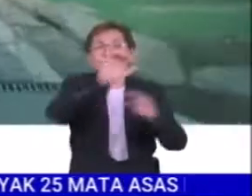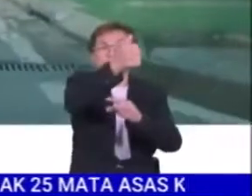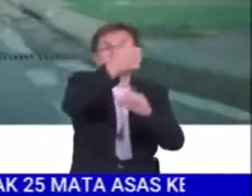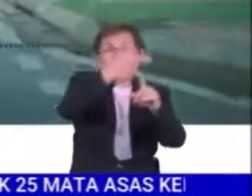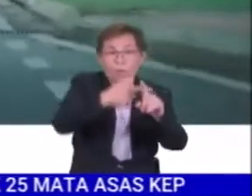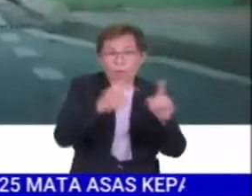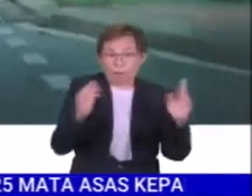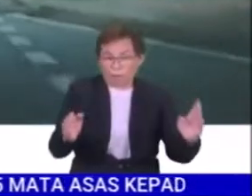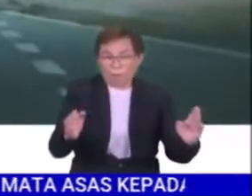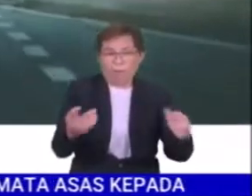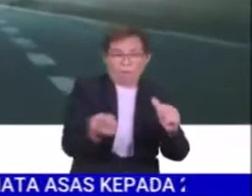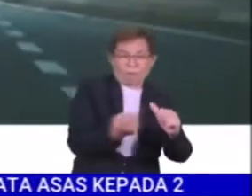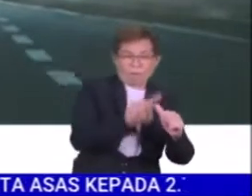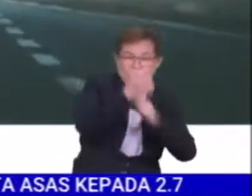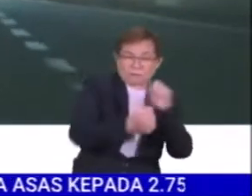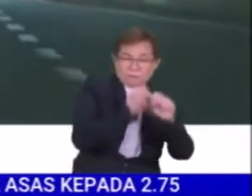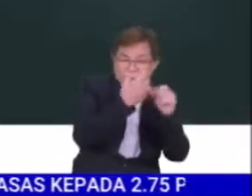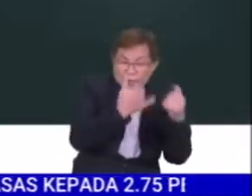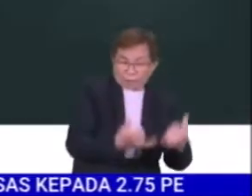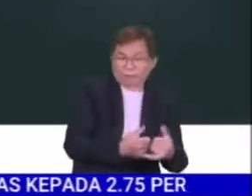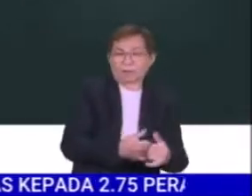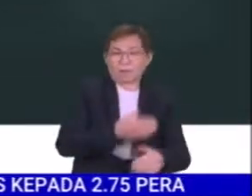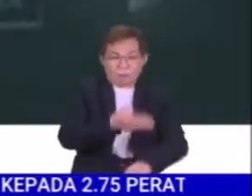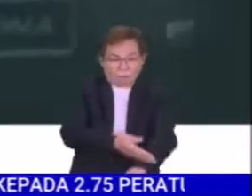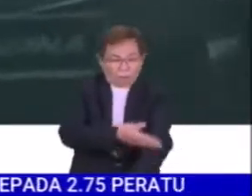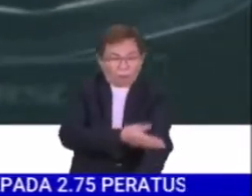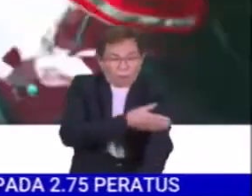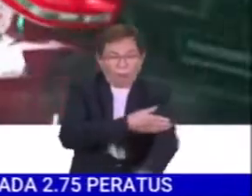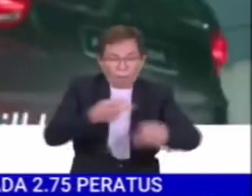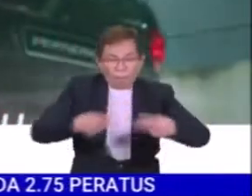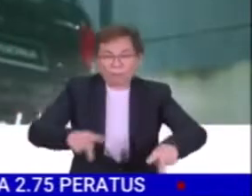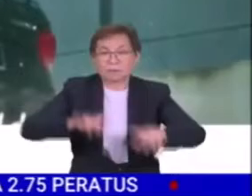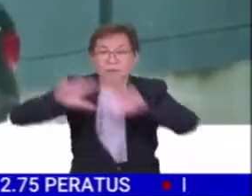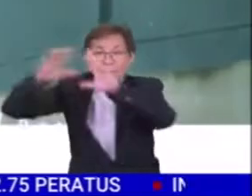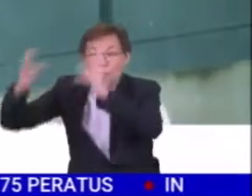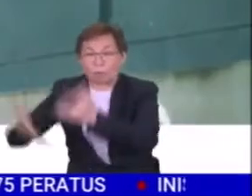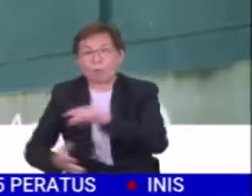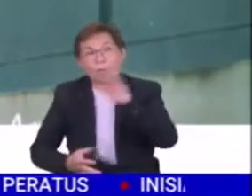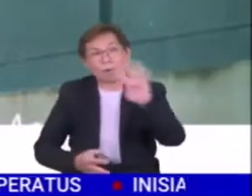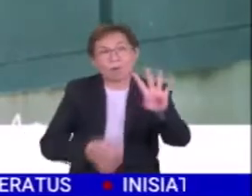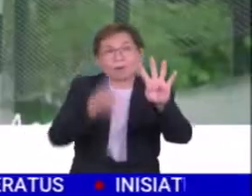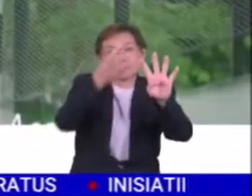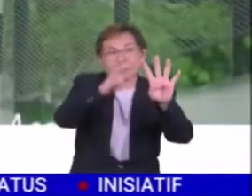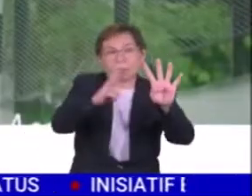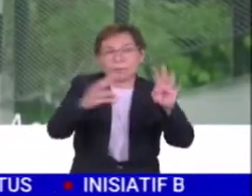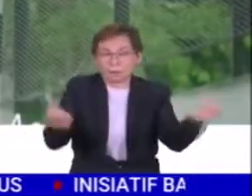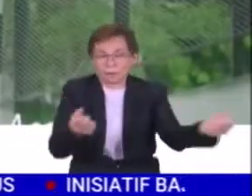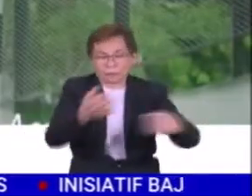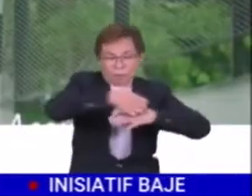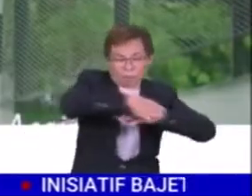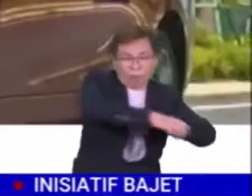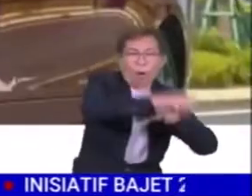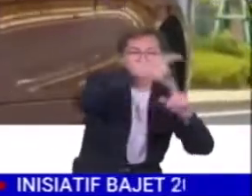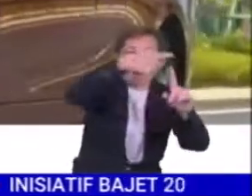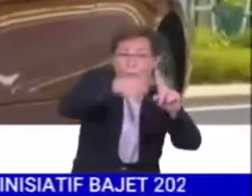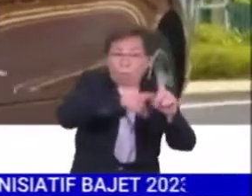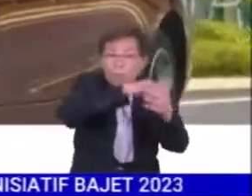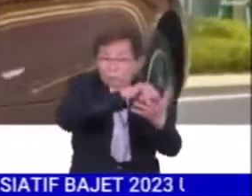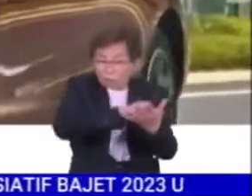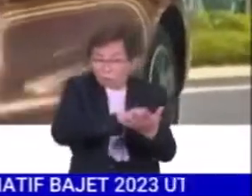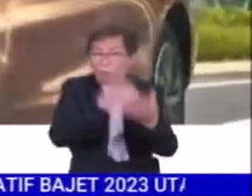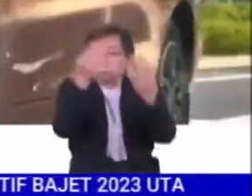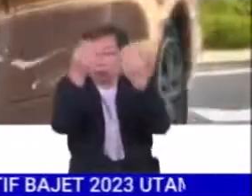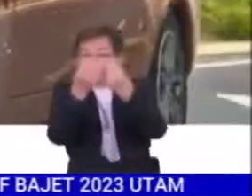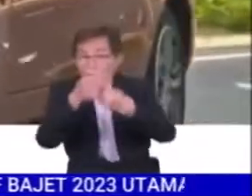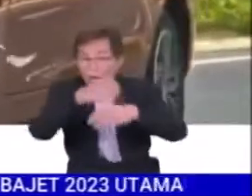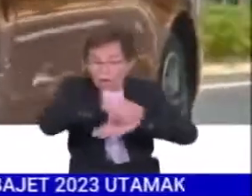bulan pertama tahun ini. Manakala bagi prestasi pasaran antarabangsa, 416 unit diekspor di bulan tersebut